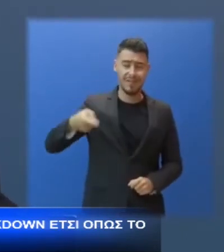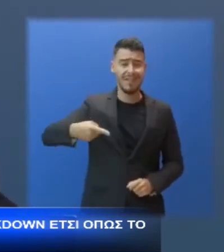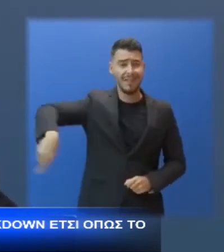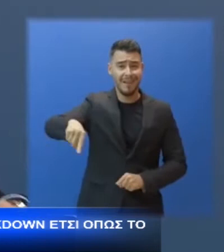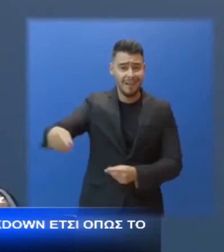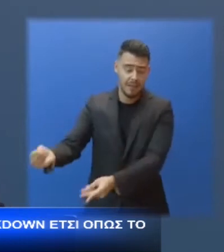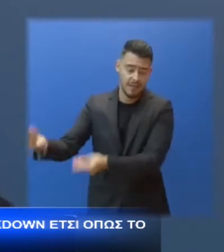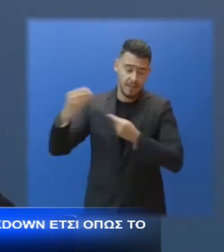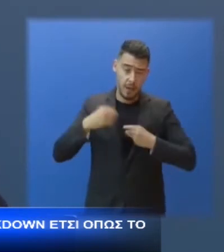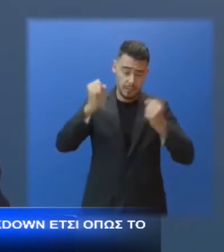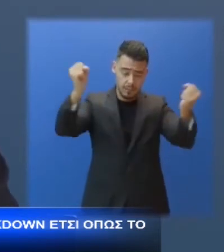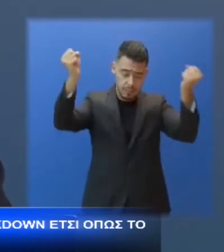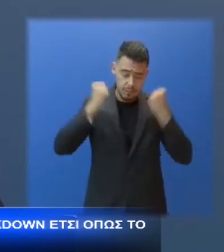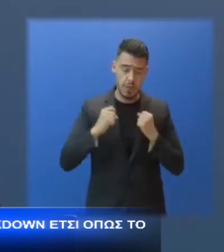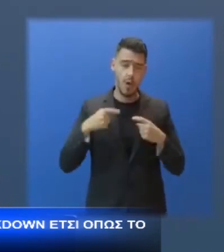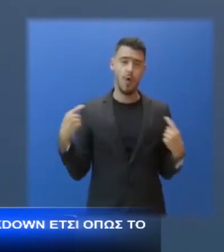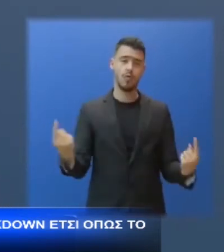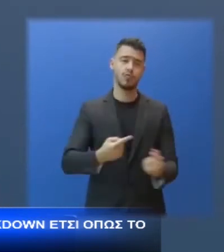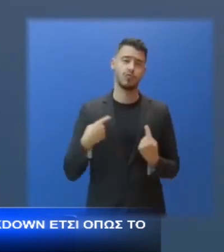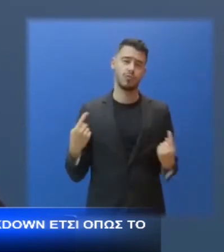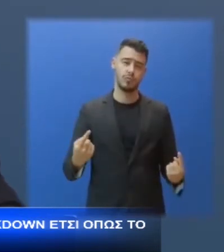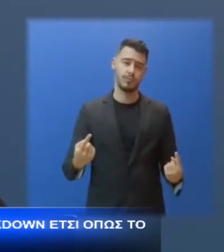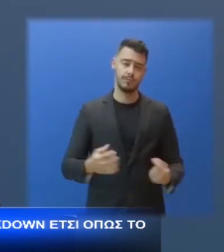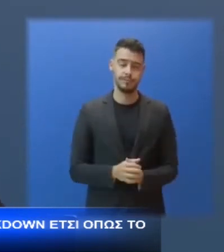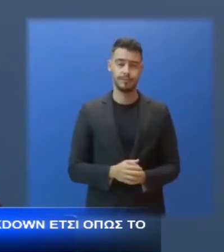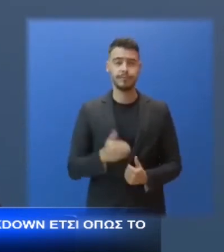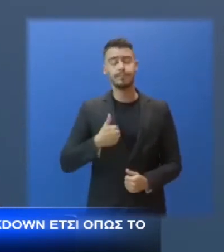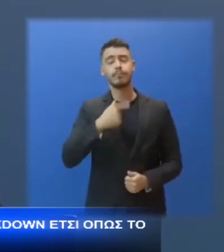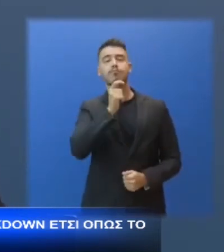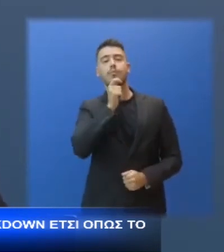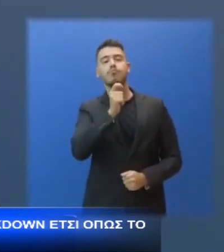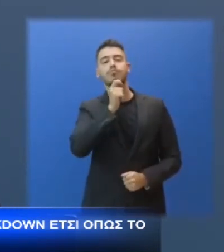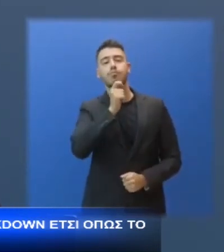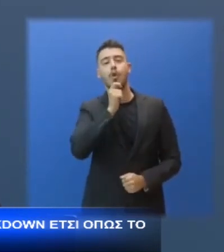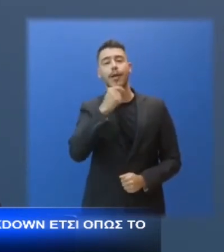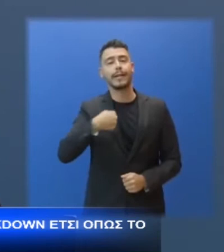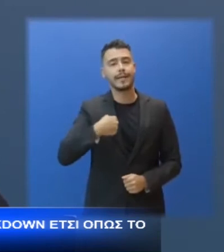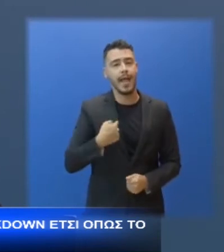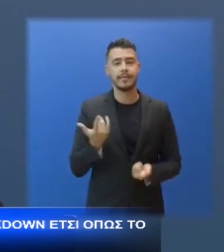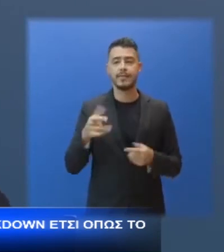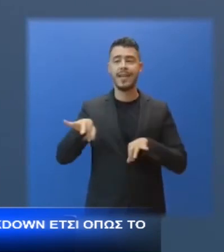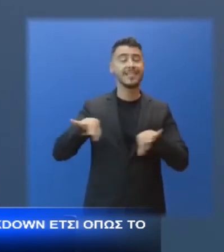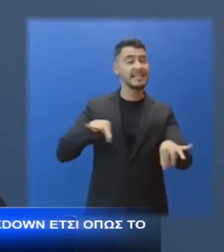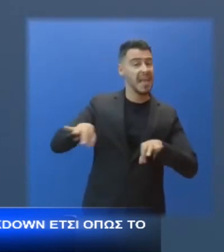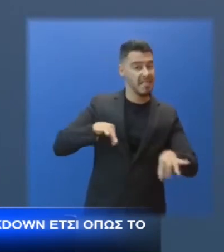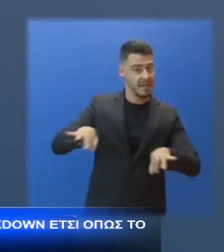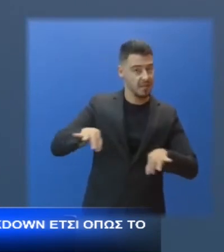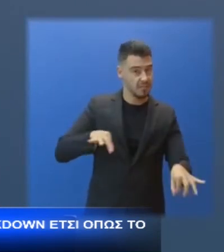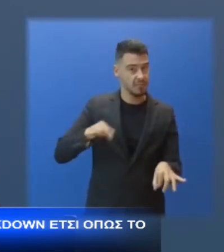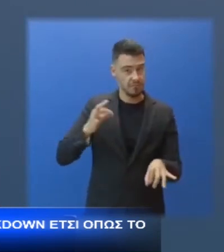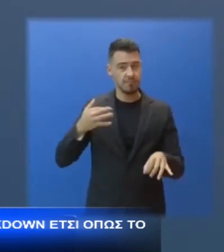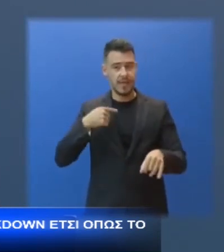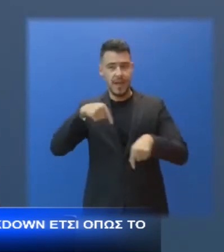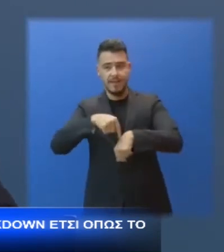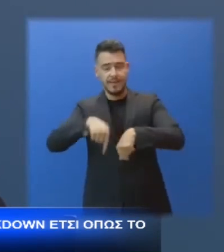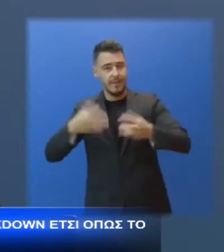επιζήμια και για τους πολίτες και για την πατρίδα. Με τις πολιτικές μας, όσες ήδη εφαρμόζουμε και όσες σχεδιάσουμε να εφαρμόζουμε σύντομα,